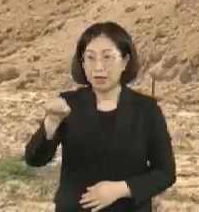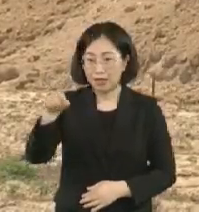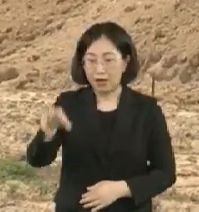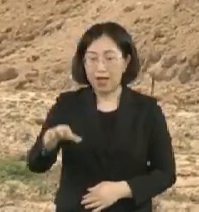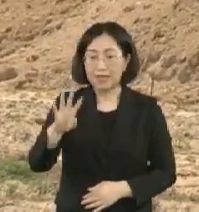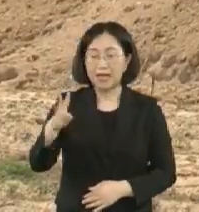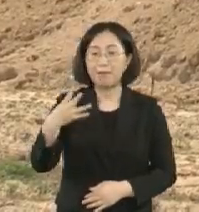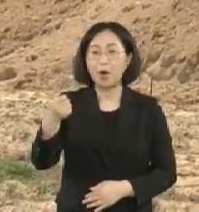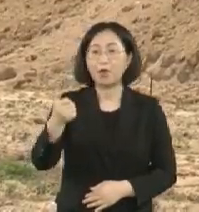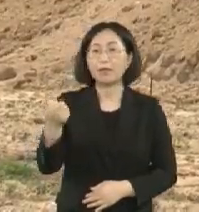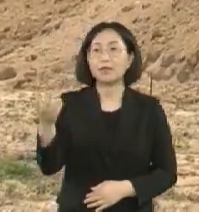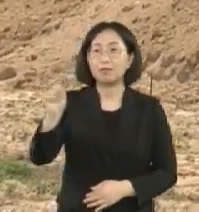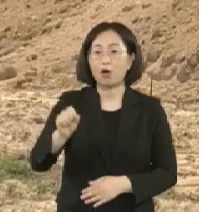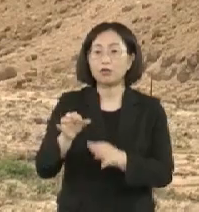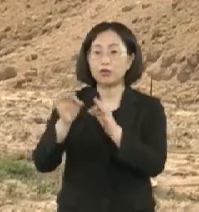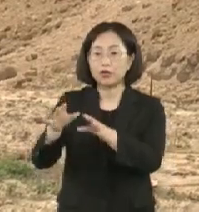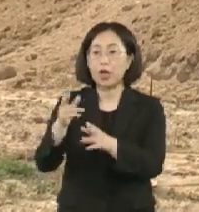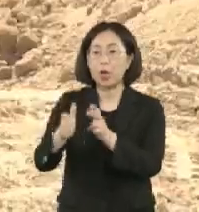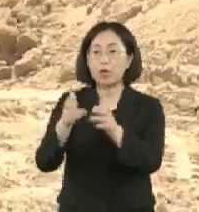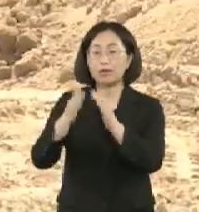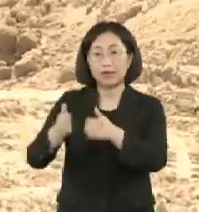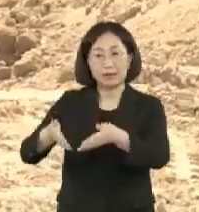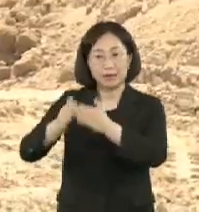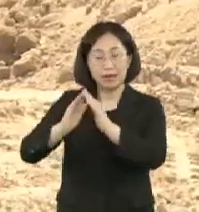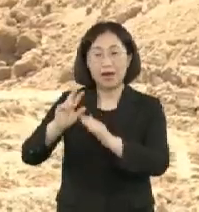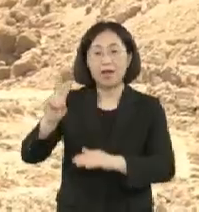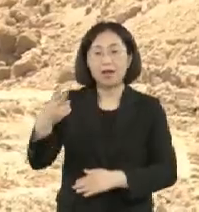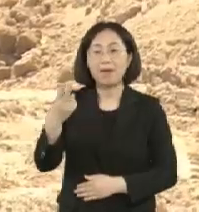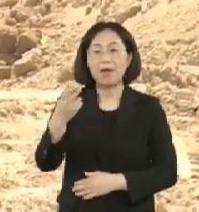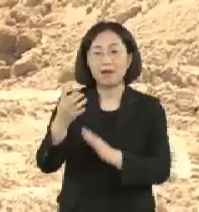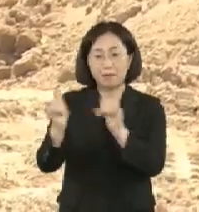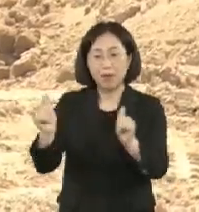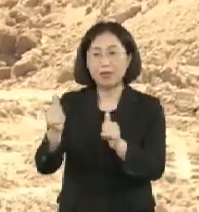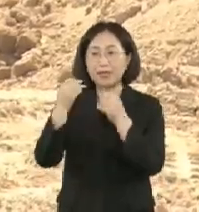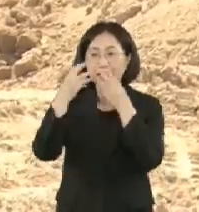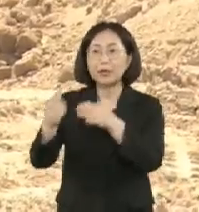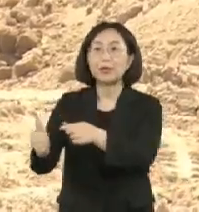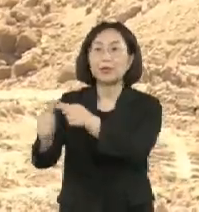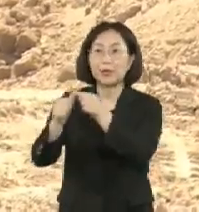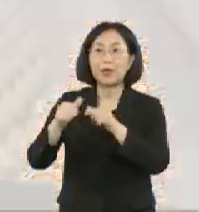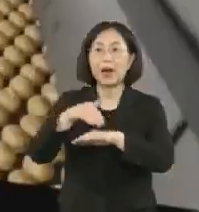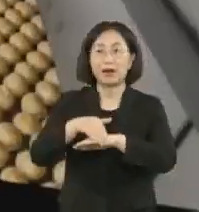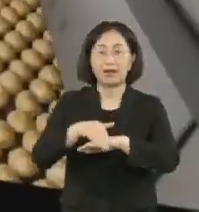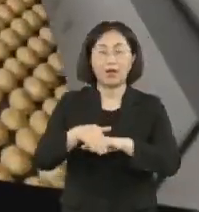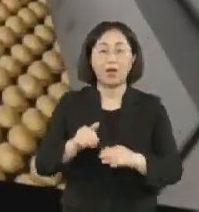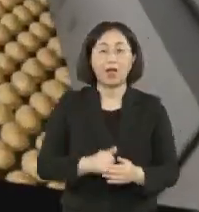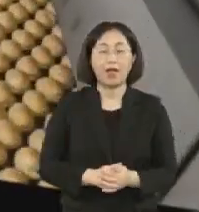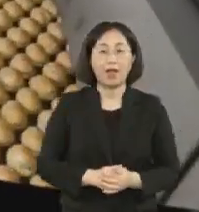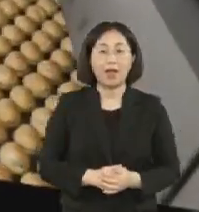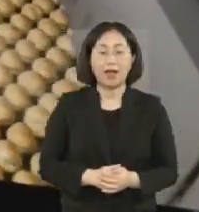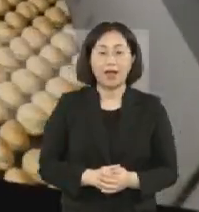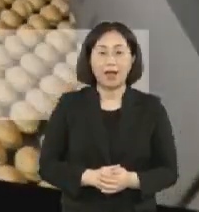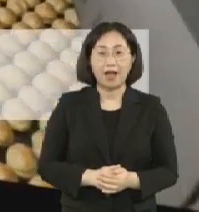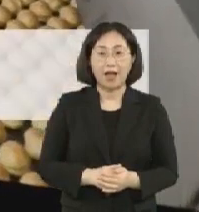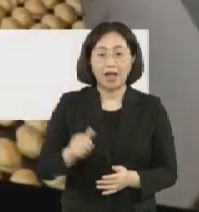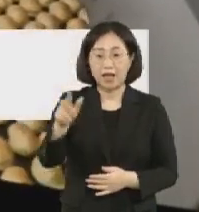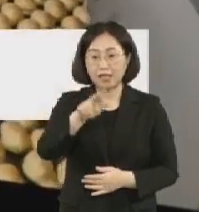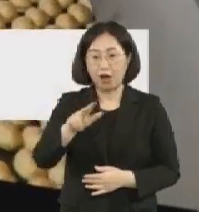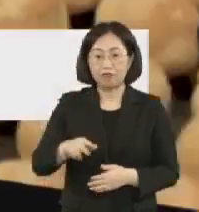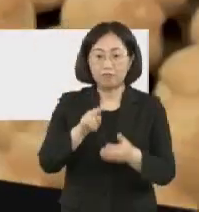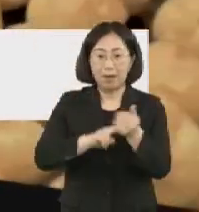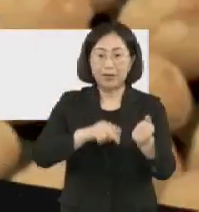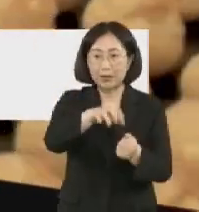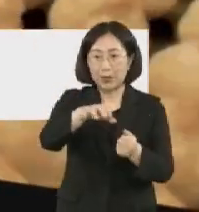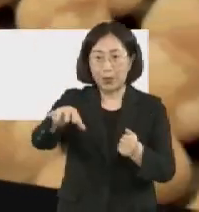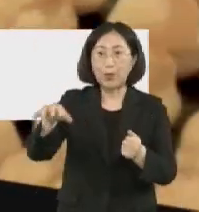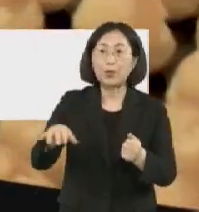450억 원을 투자해 공장을 신설 하며 200여명을 신규 고용 할 예정입니다 대단히 전국 유통